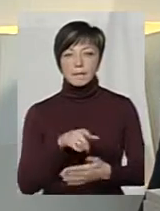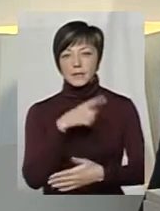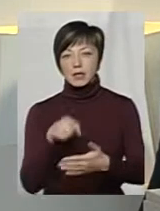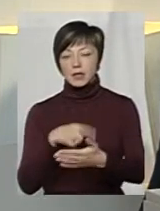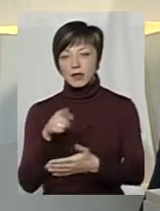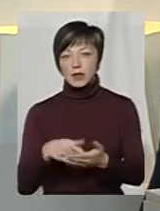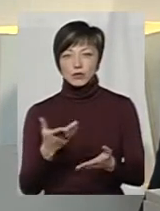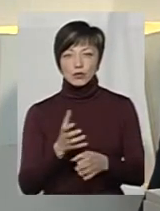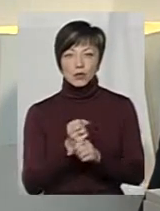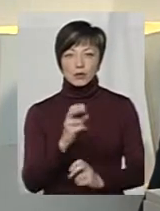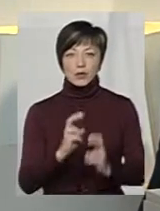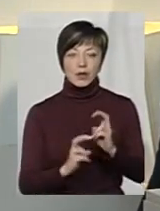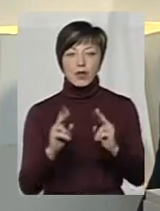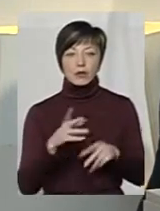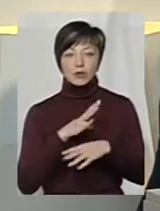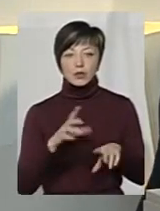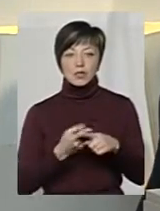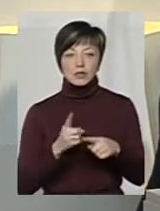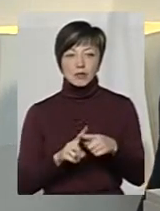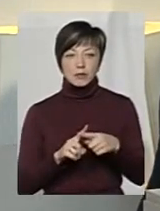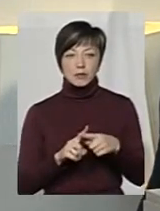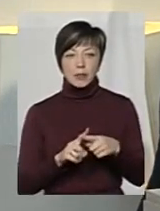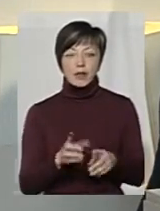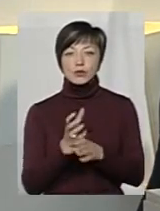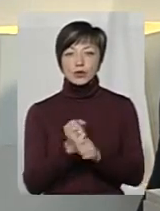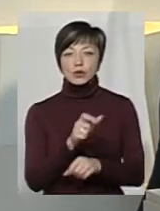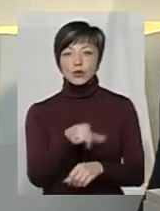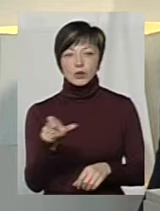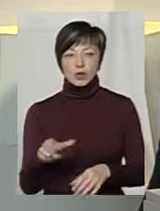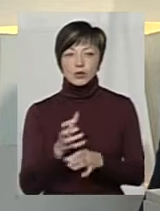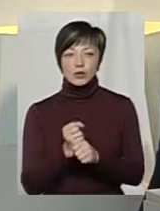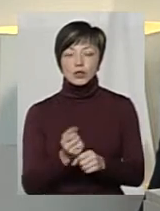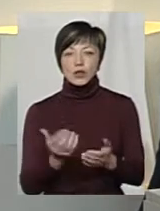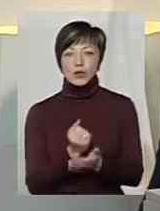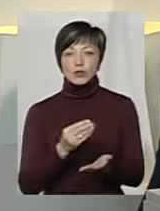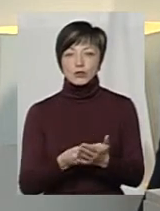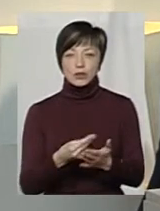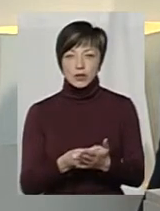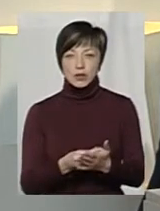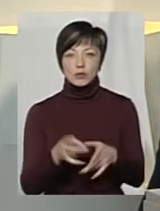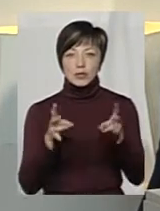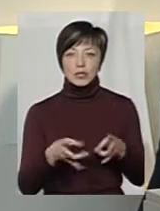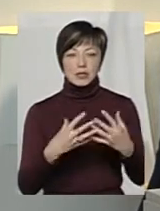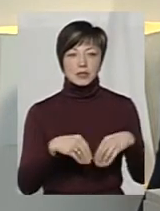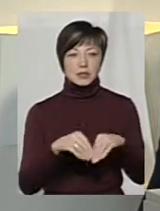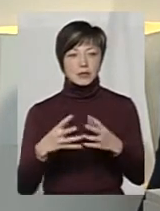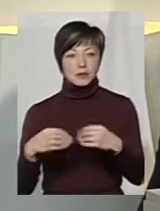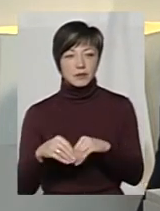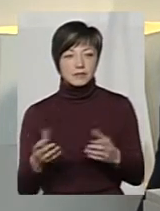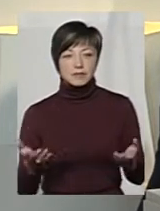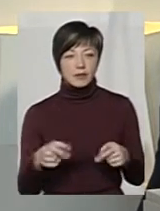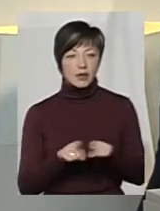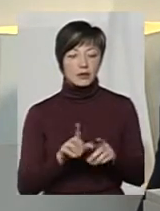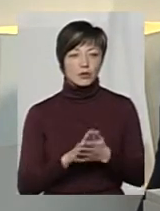людей, якщо скоротиш сьогодні підприємство, як би там не було, це знаєте, скоротиш людей, скоротиш надходження до бюджету, пострадають сім'ї. Ну,